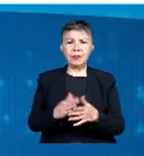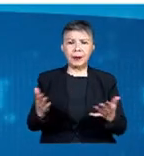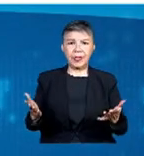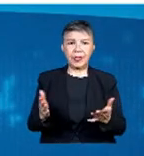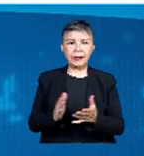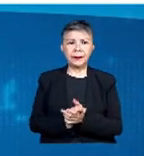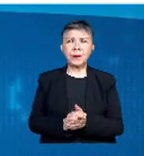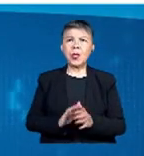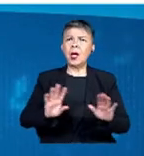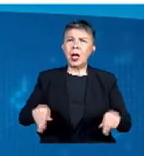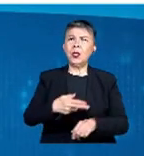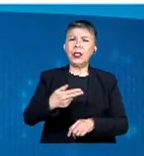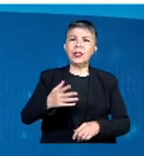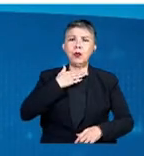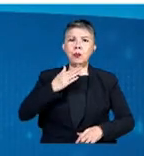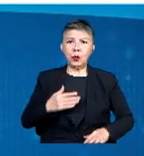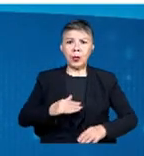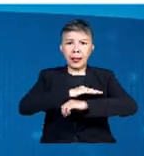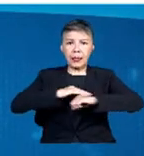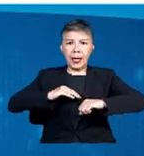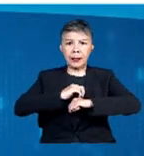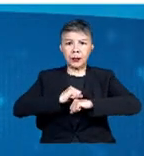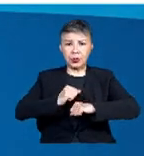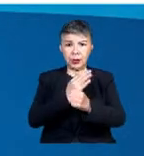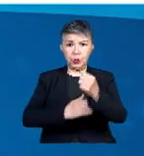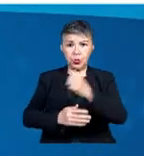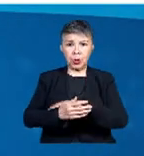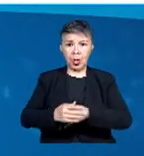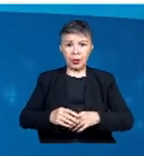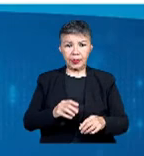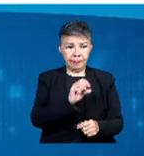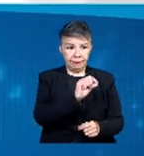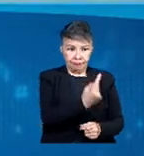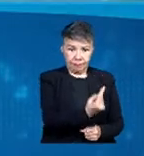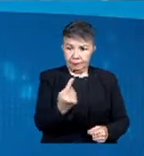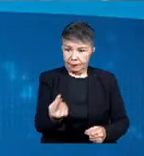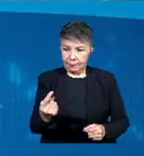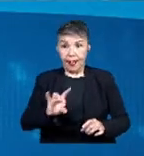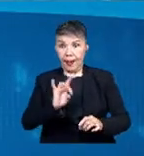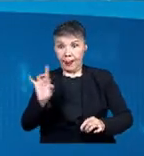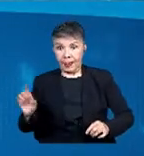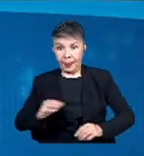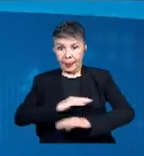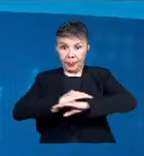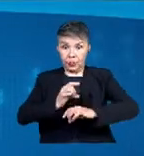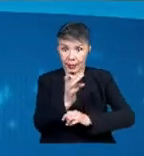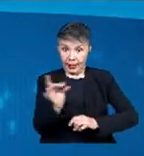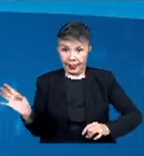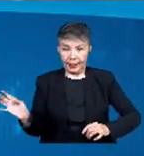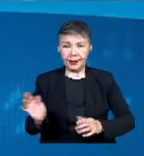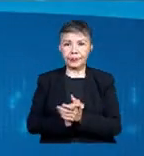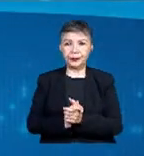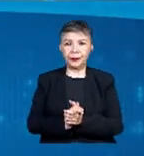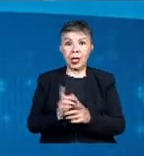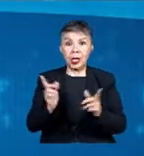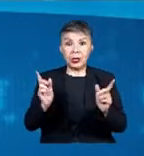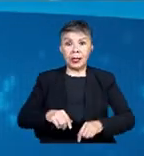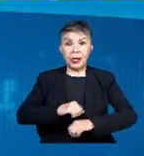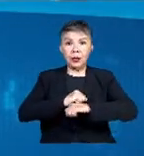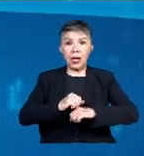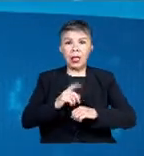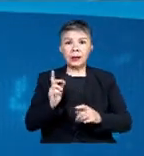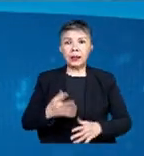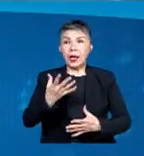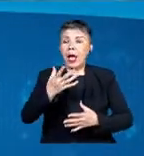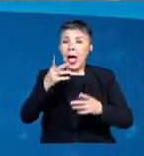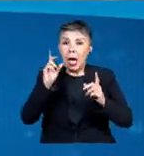Betul. Indonesia masih membutuhkan atlet-atlet disabilitas lebih banyak. Untuk menjadi atlet, dibutuhkan